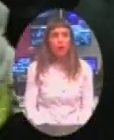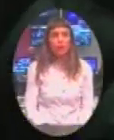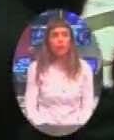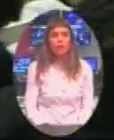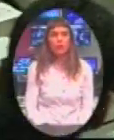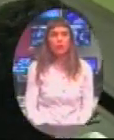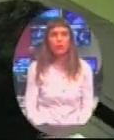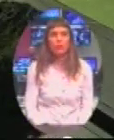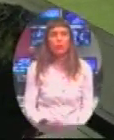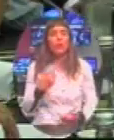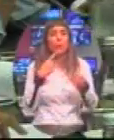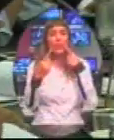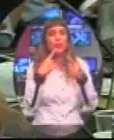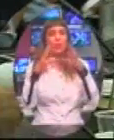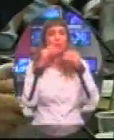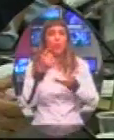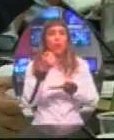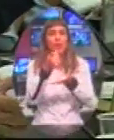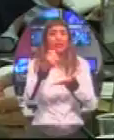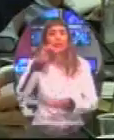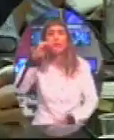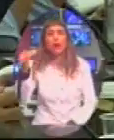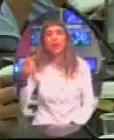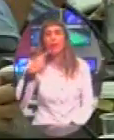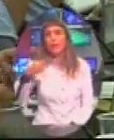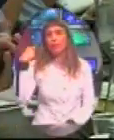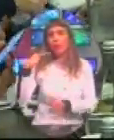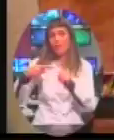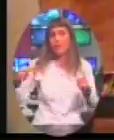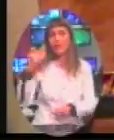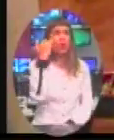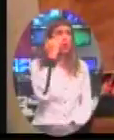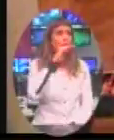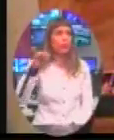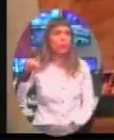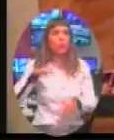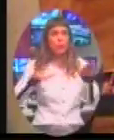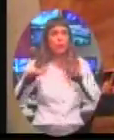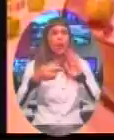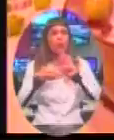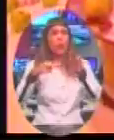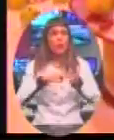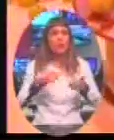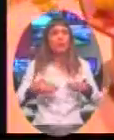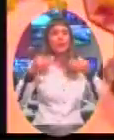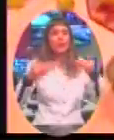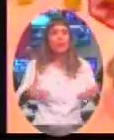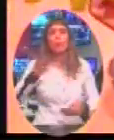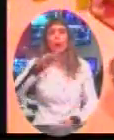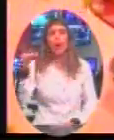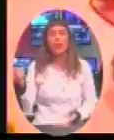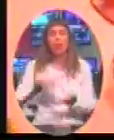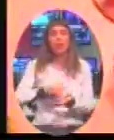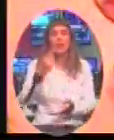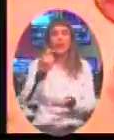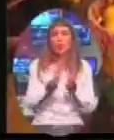במוקד הדיון תקצוב הגליל. רק לפני כשנה וחצי הכריזה הממשלה על תוכנית אסטרטגית לקידום הגליל בהשקעה של 18